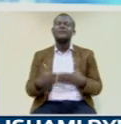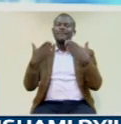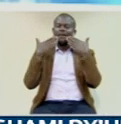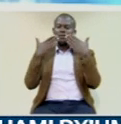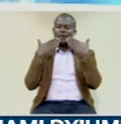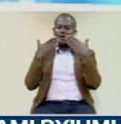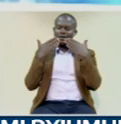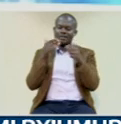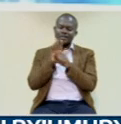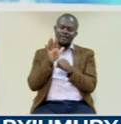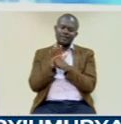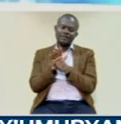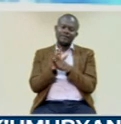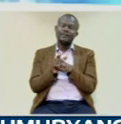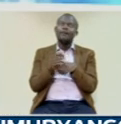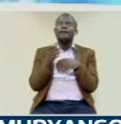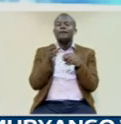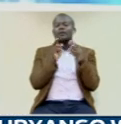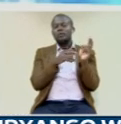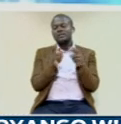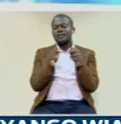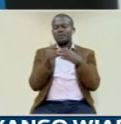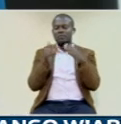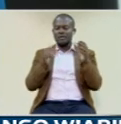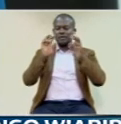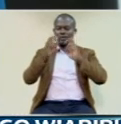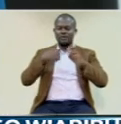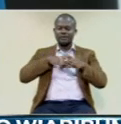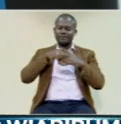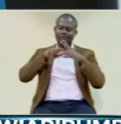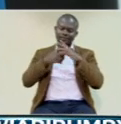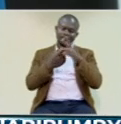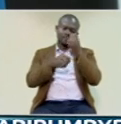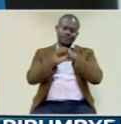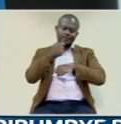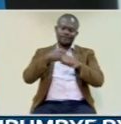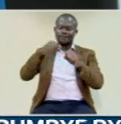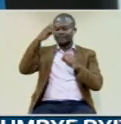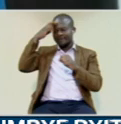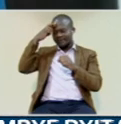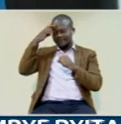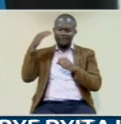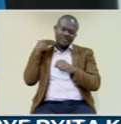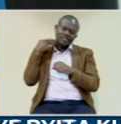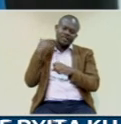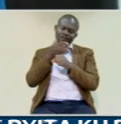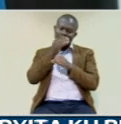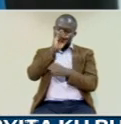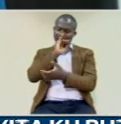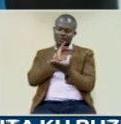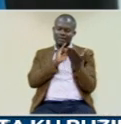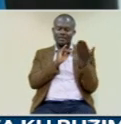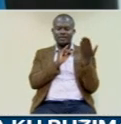Murakoze. Ubundi mbere yuko dutangira igikorwa cyo kwibuka Jenoside yakorewe